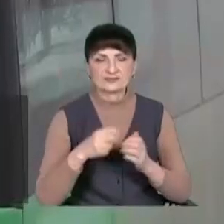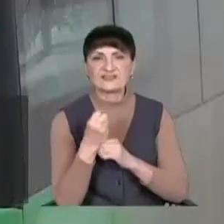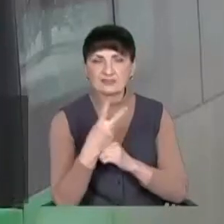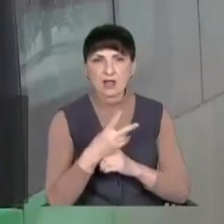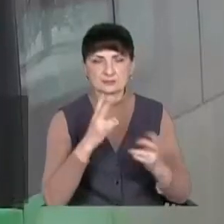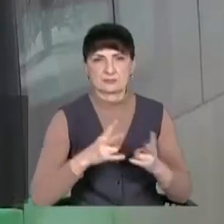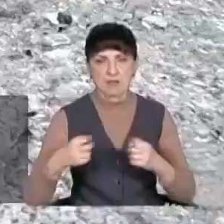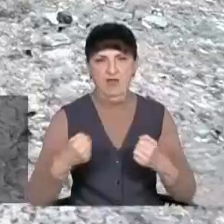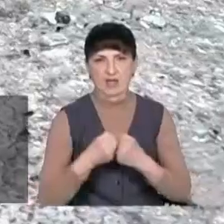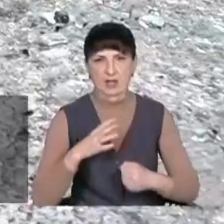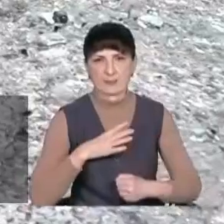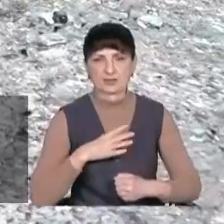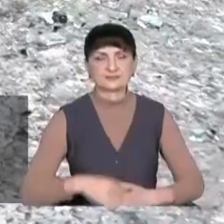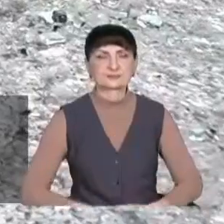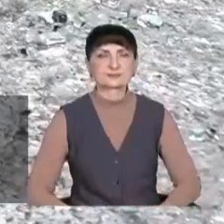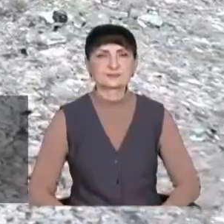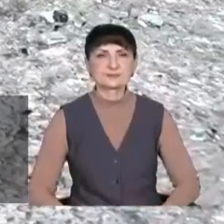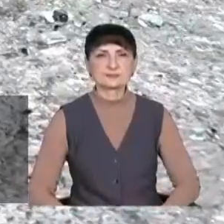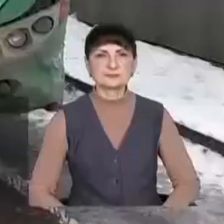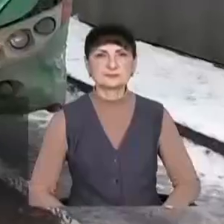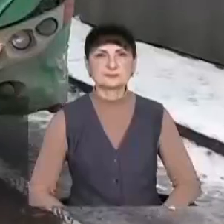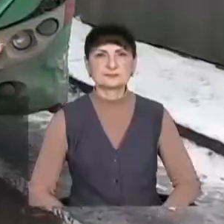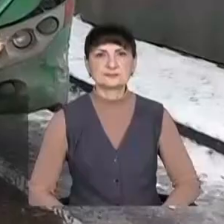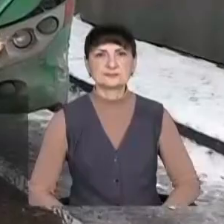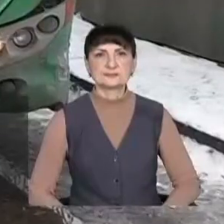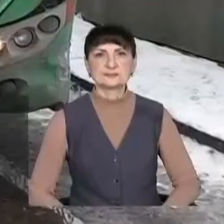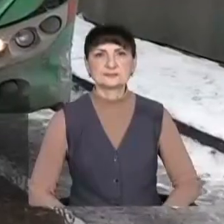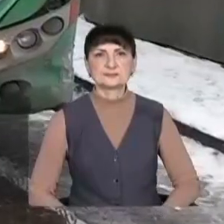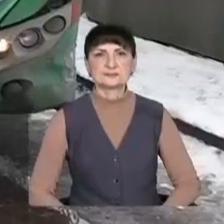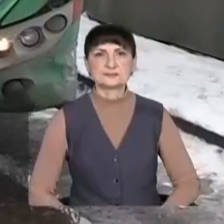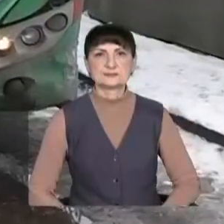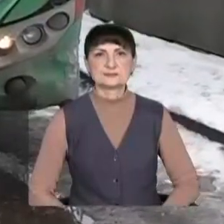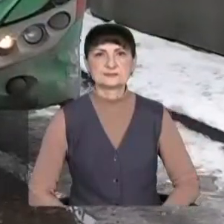дорожно-транспортных происшествий. Диас Махамбетов, Жаксылык Толеберген, Гани Калуф, телеканал «Алматы».